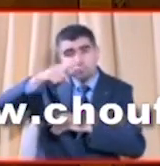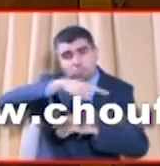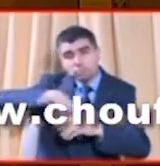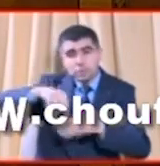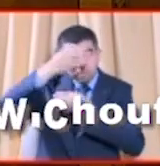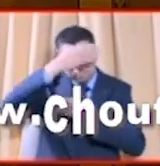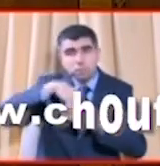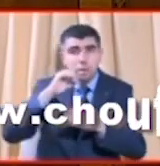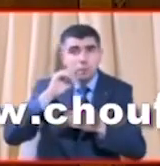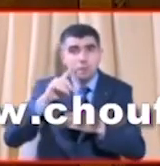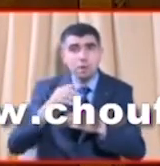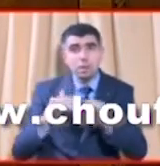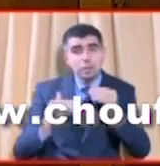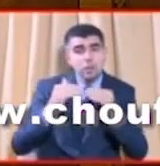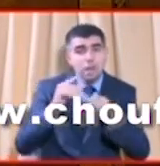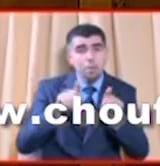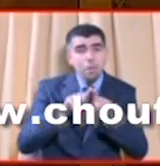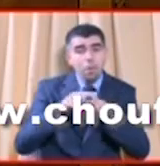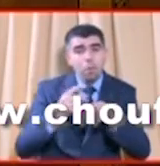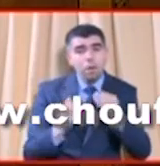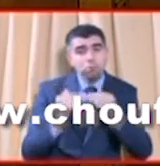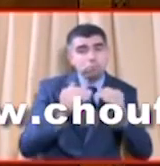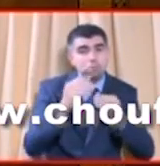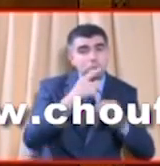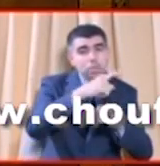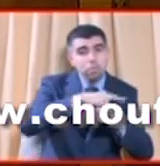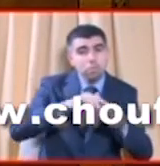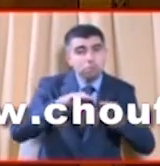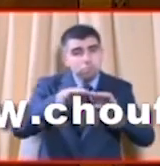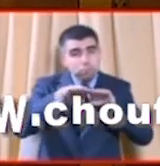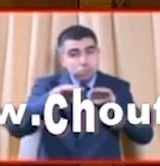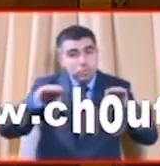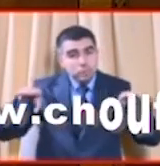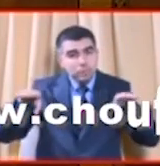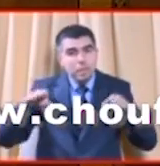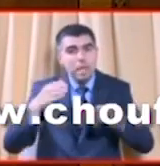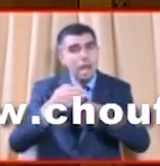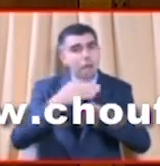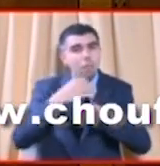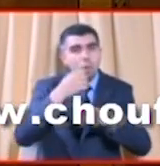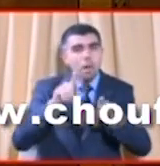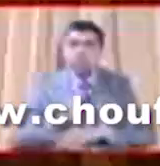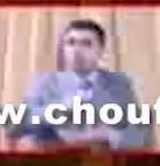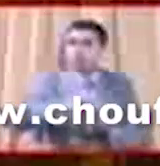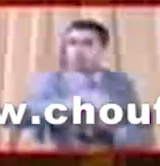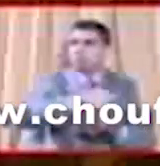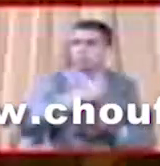الشرائية ويحول حياتهم الهادئة المطمئنة سابقا إلى جحيم